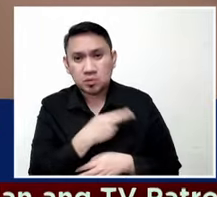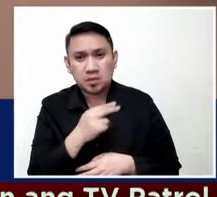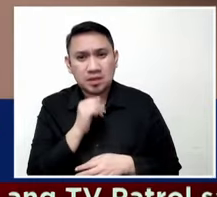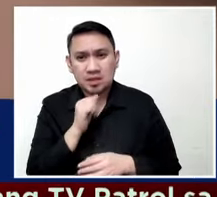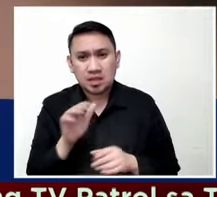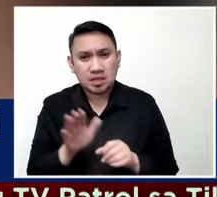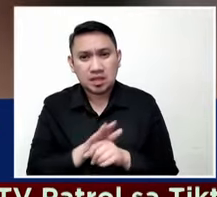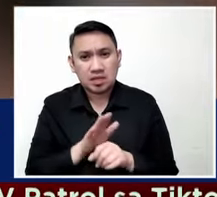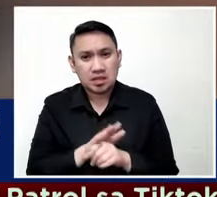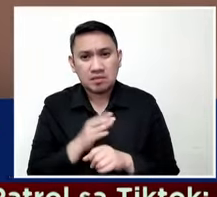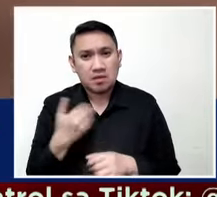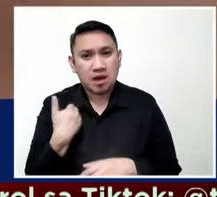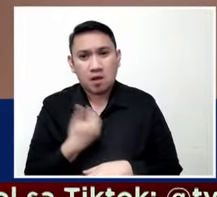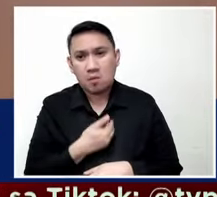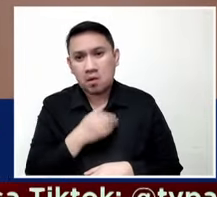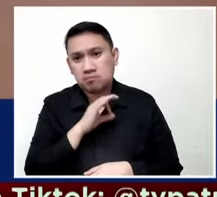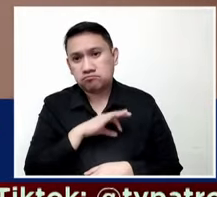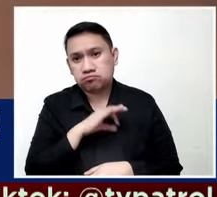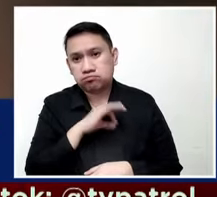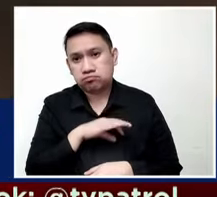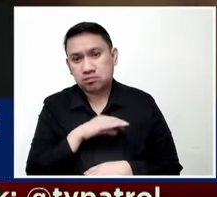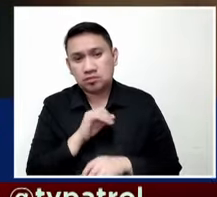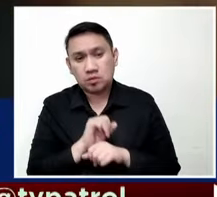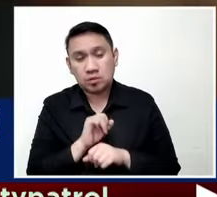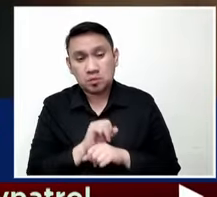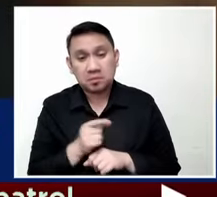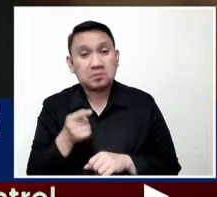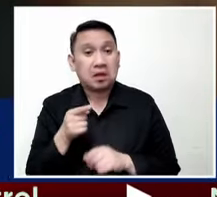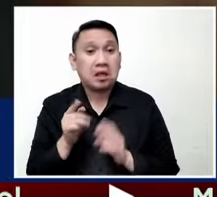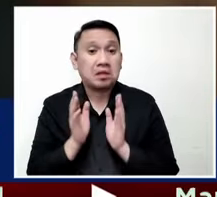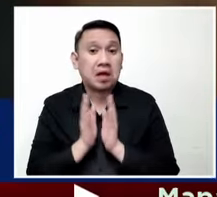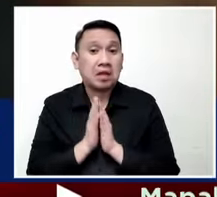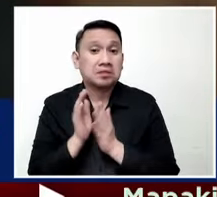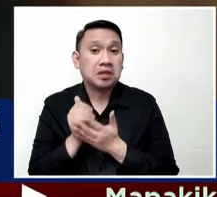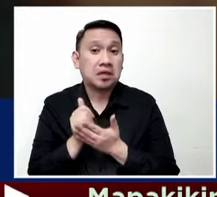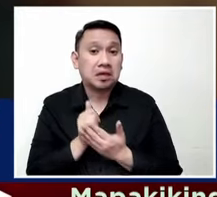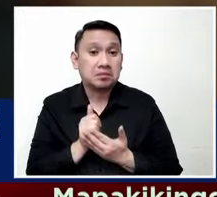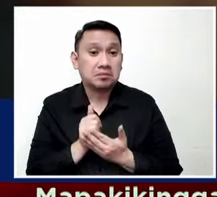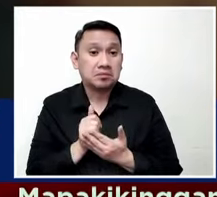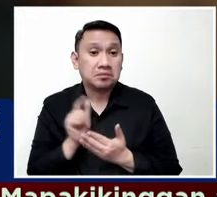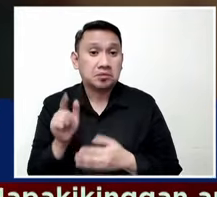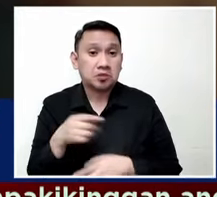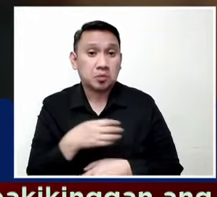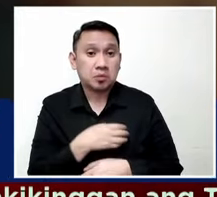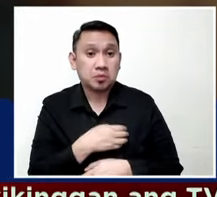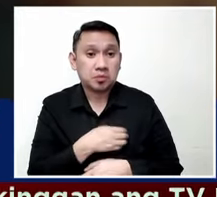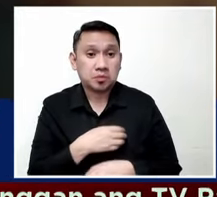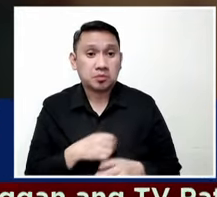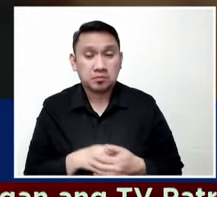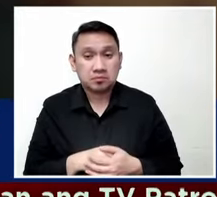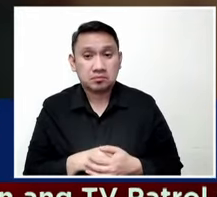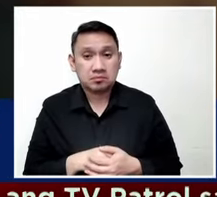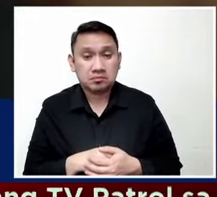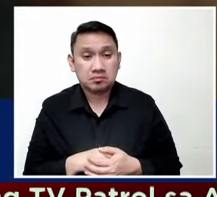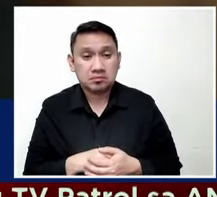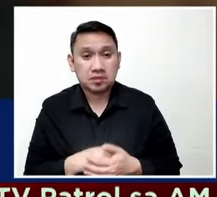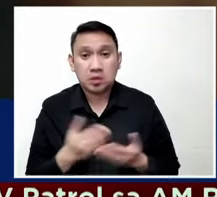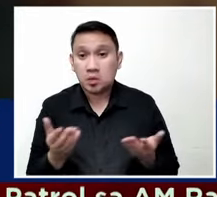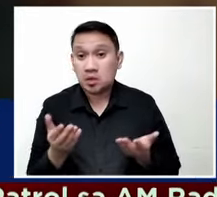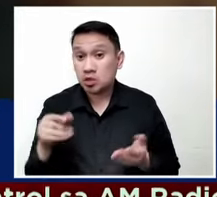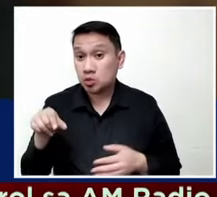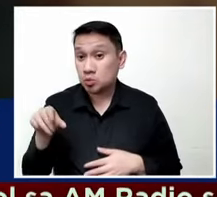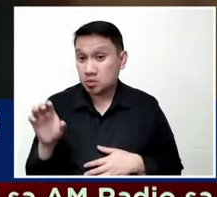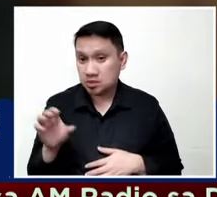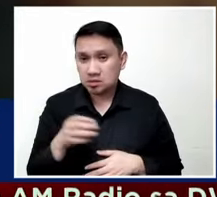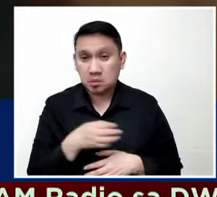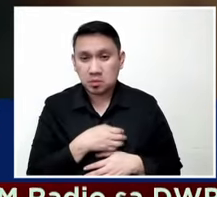kinikita namin mag-asawa. Nagpasaklolo na sa PNP Highway Patrol Group National Capital Region sa Kamkrami, Quezon City,